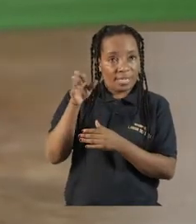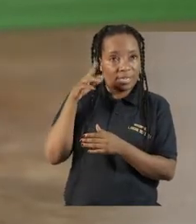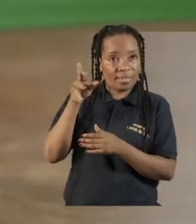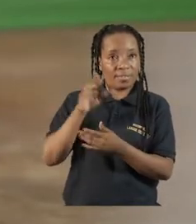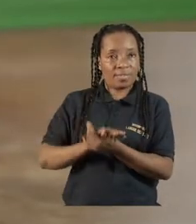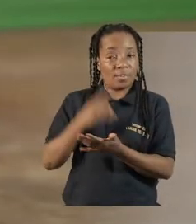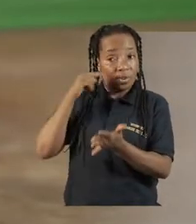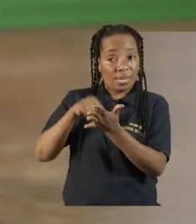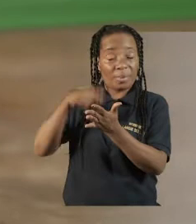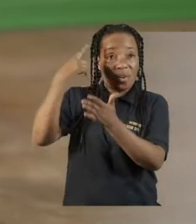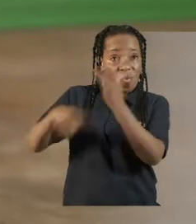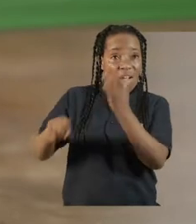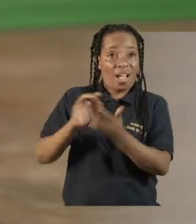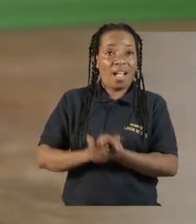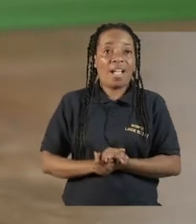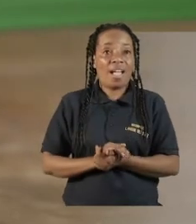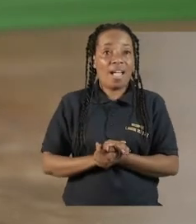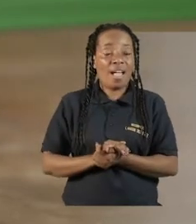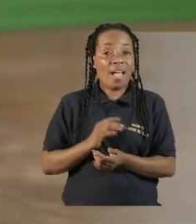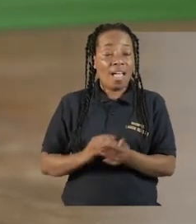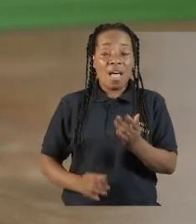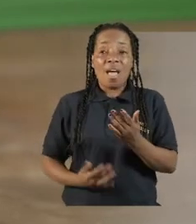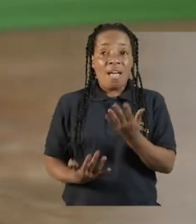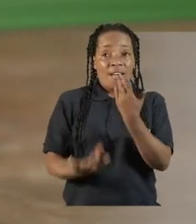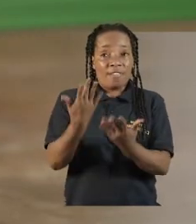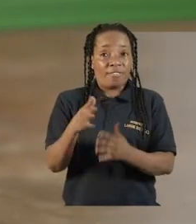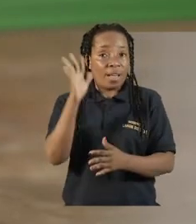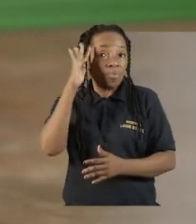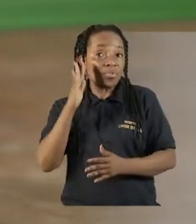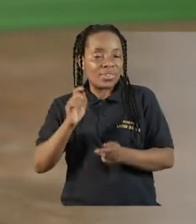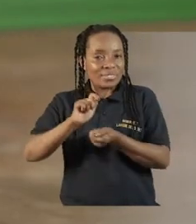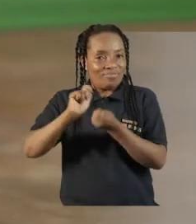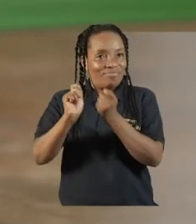Nous constatons que la couleur de la flamme change.